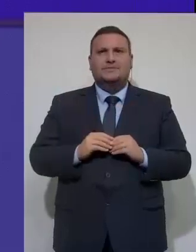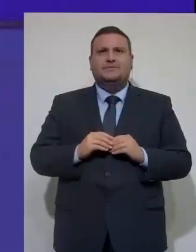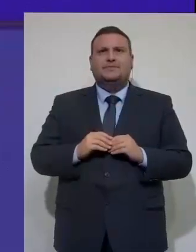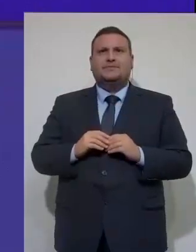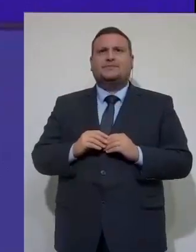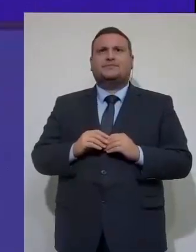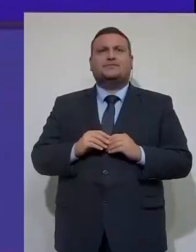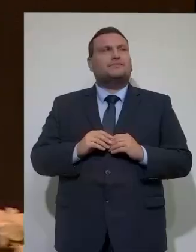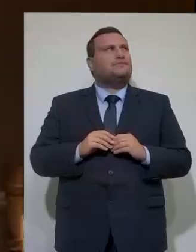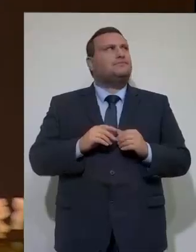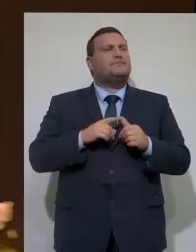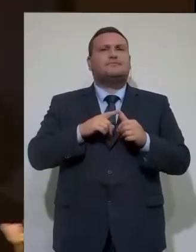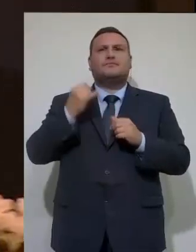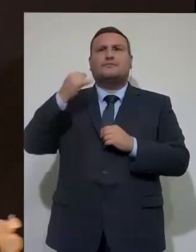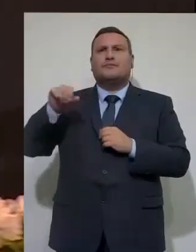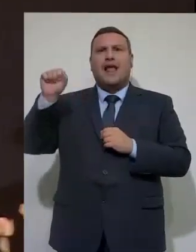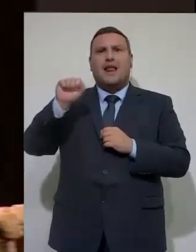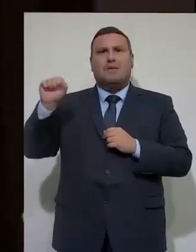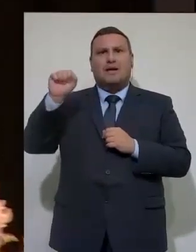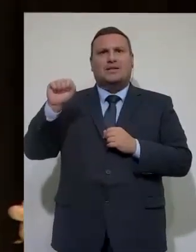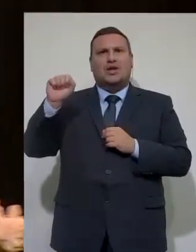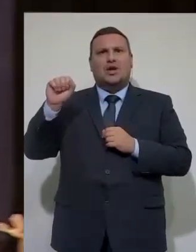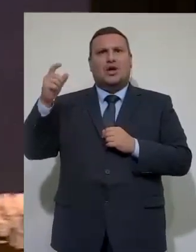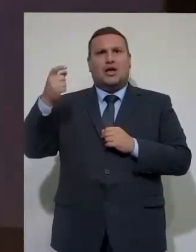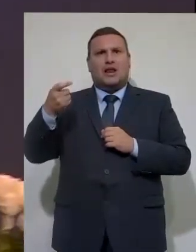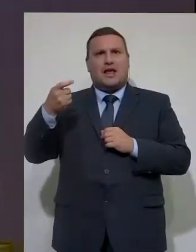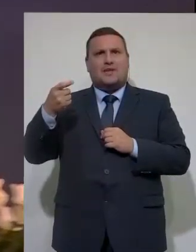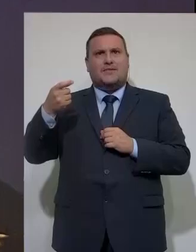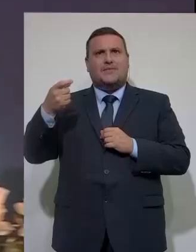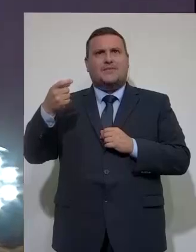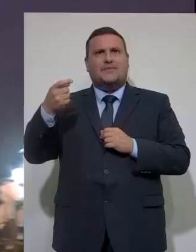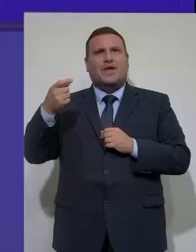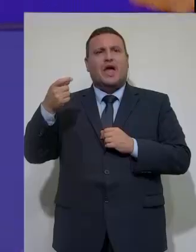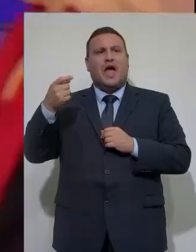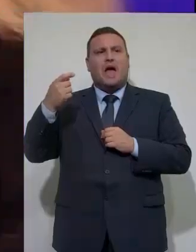chiuderà Alberto Granzotto, presidente di Faita Federcamping.